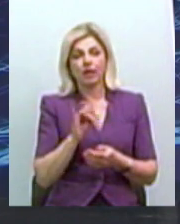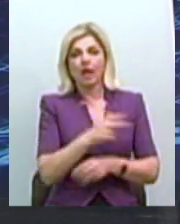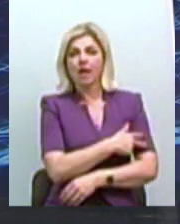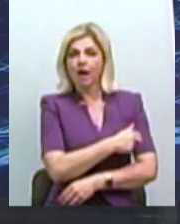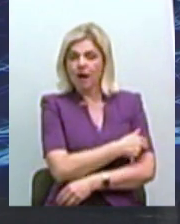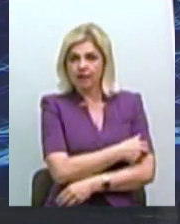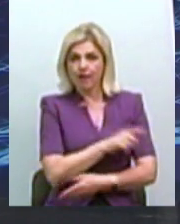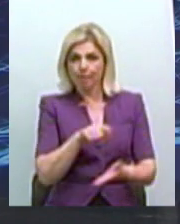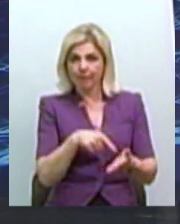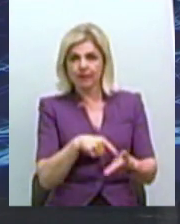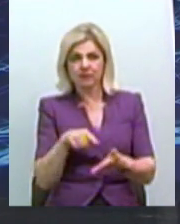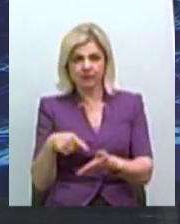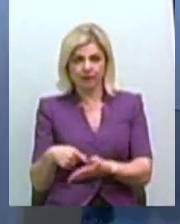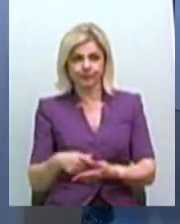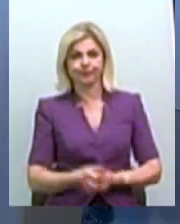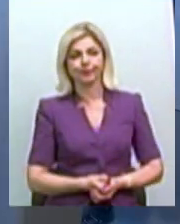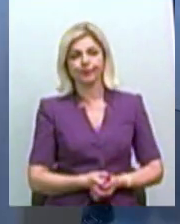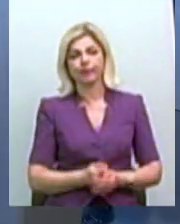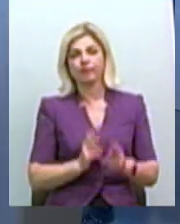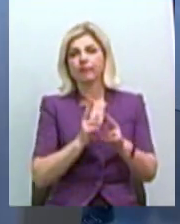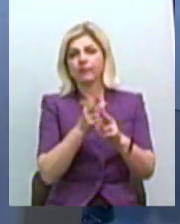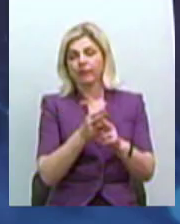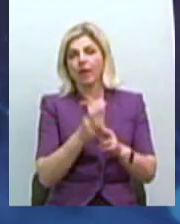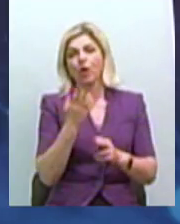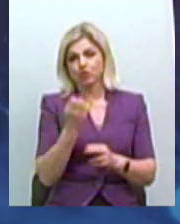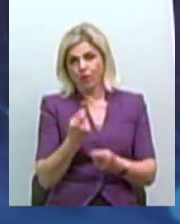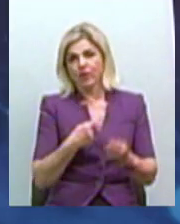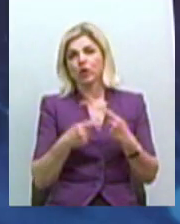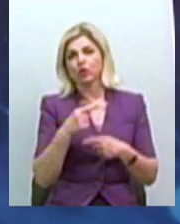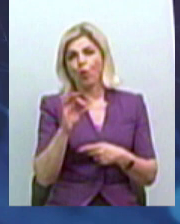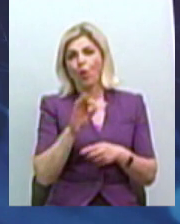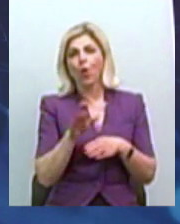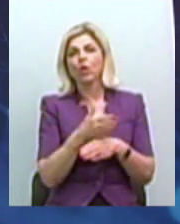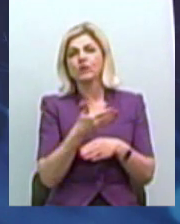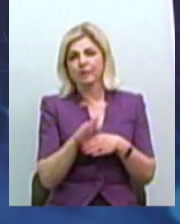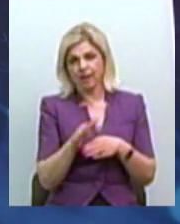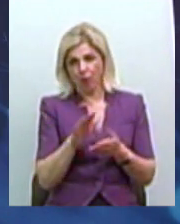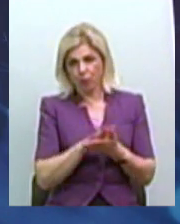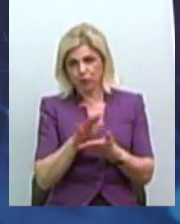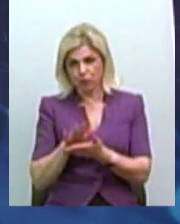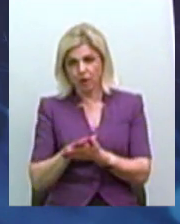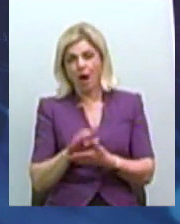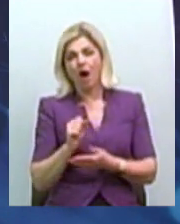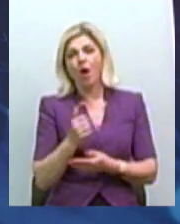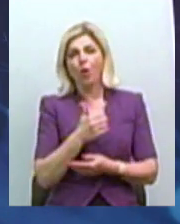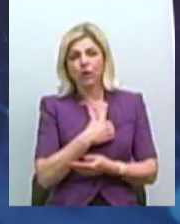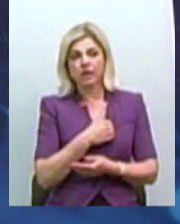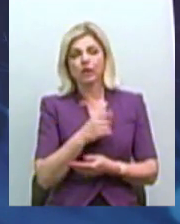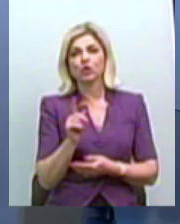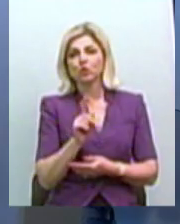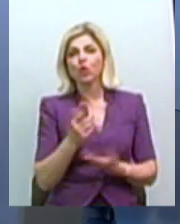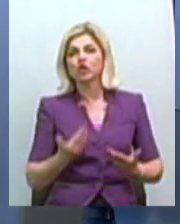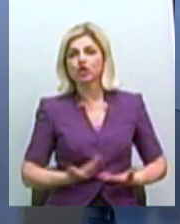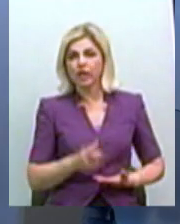Лікарні, міські лікарні. Зараз ми ще повернемося до роздільного збирання, збору. Так. Це в нас буде окремим питанням. Але я хотів би уточнити. Ви сказали,